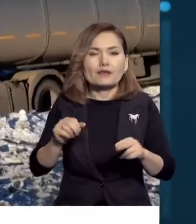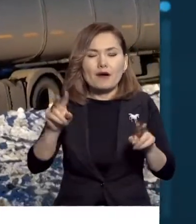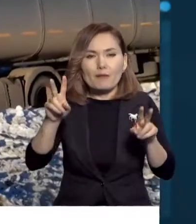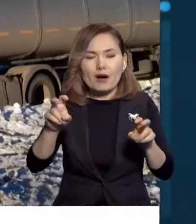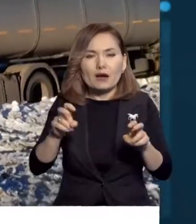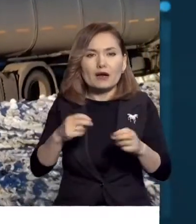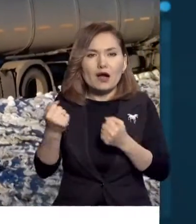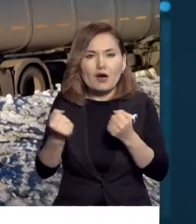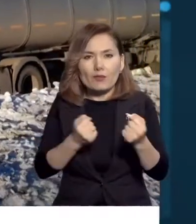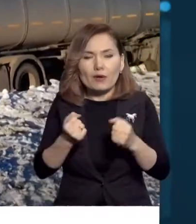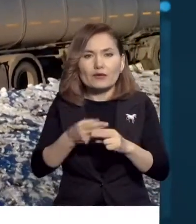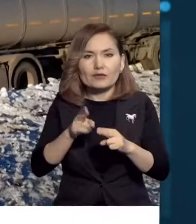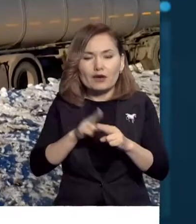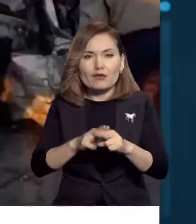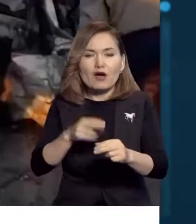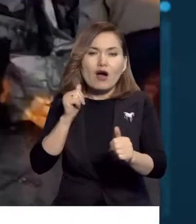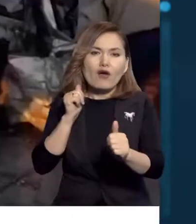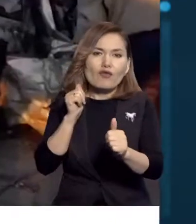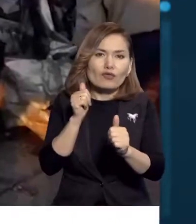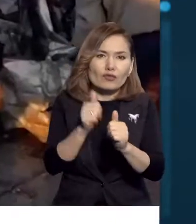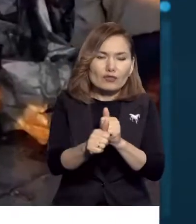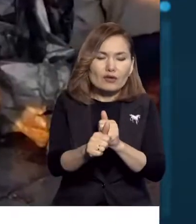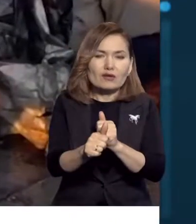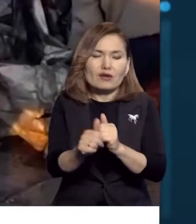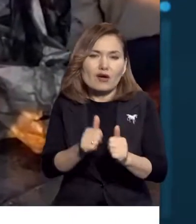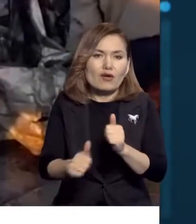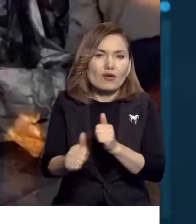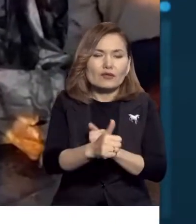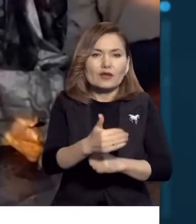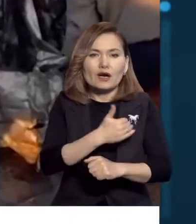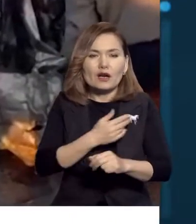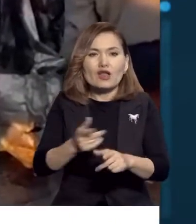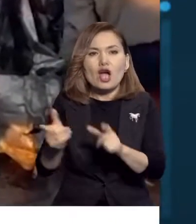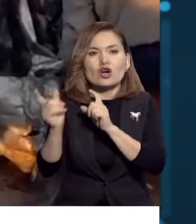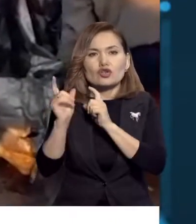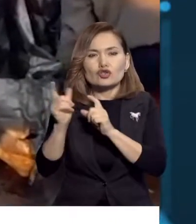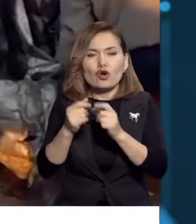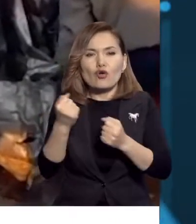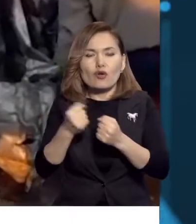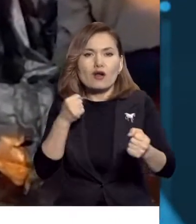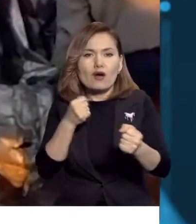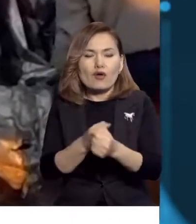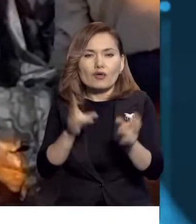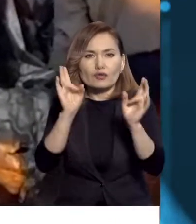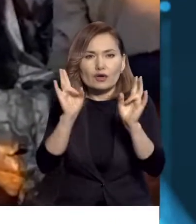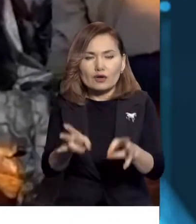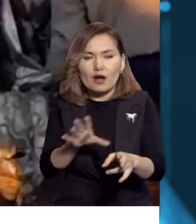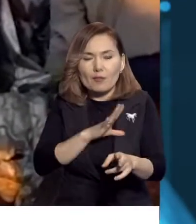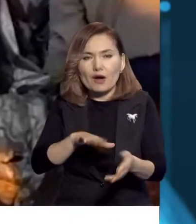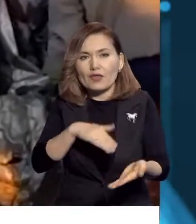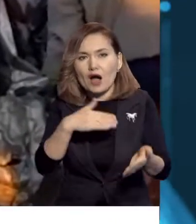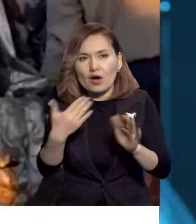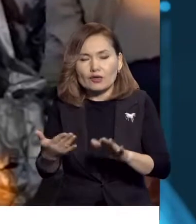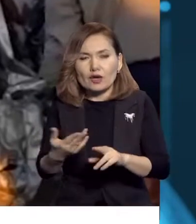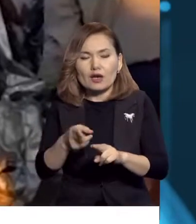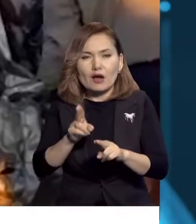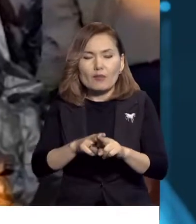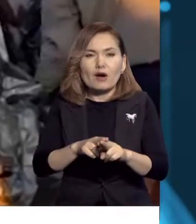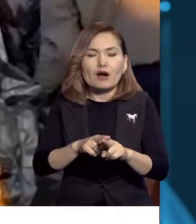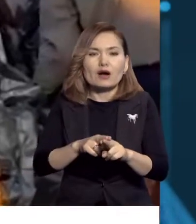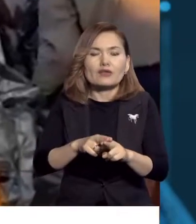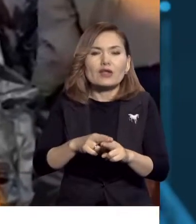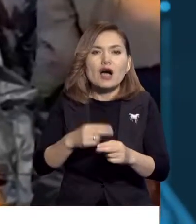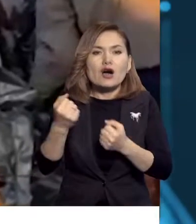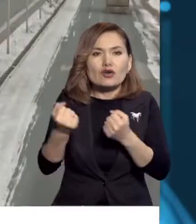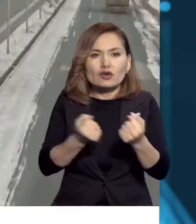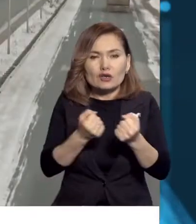жүргізушісі алдындағы көлікті басып озбақшы болған. Алайда жүк көлігіне соқтығысқан жеңіл көлік жол жиегіне аударылып кетіп, жүргізуші терезеден